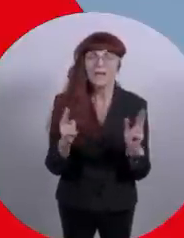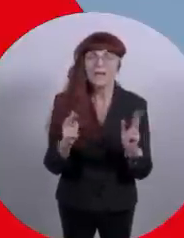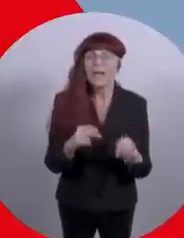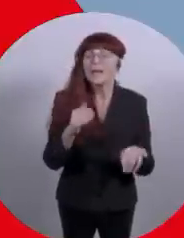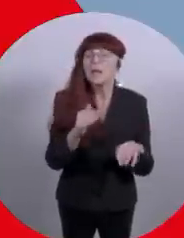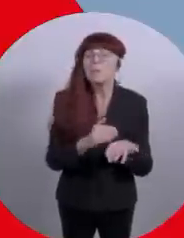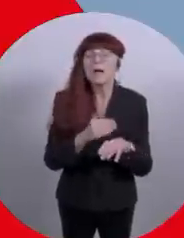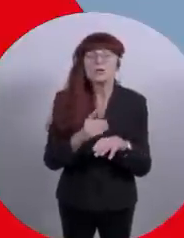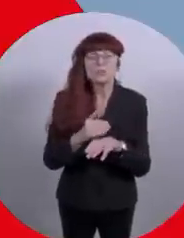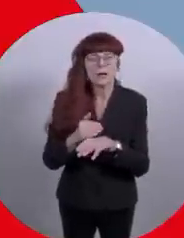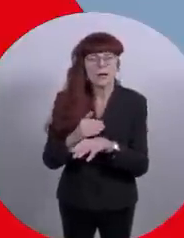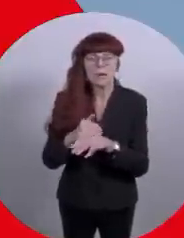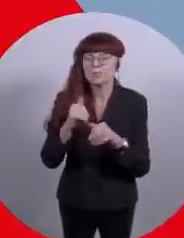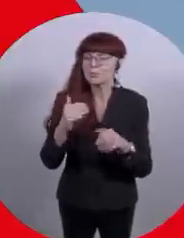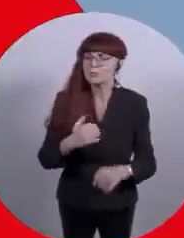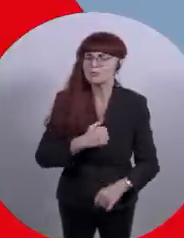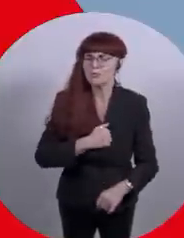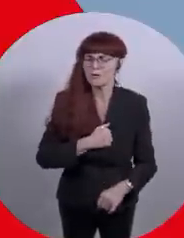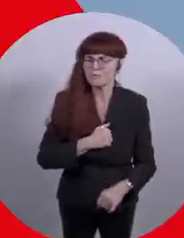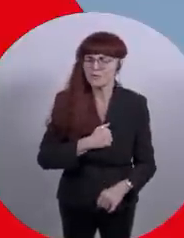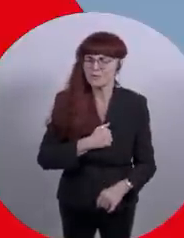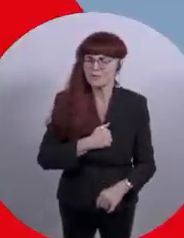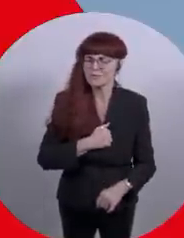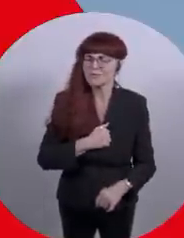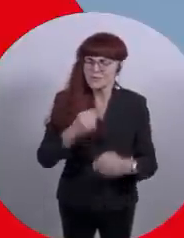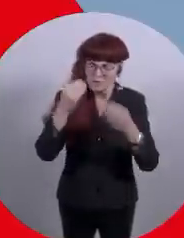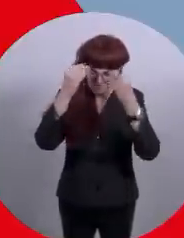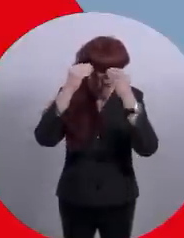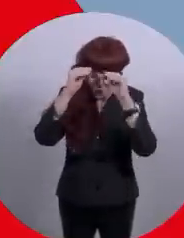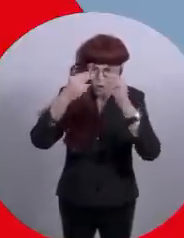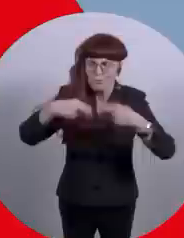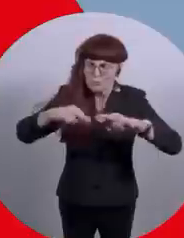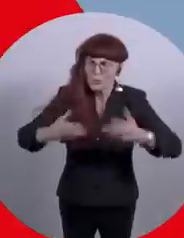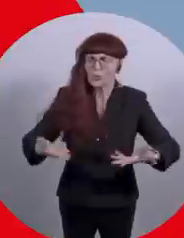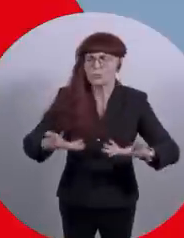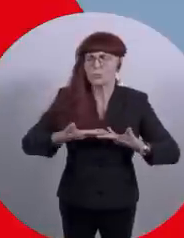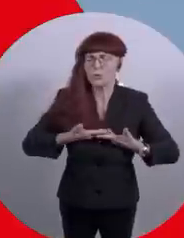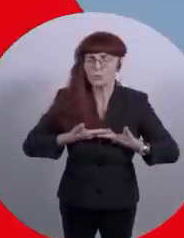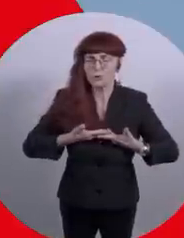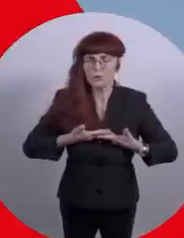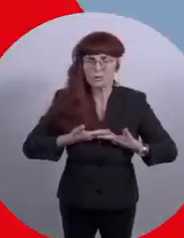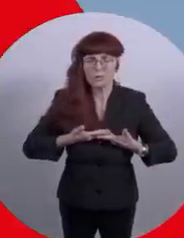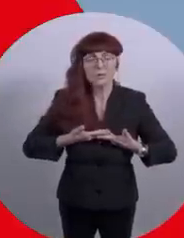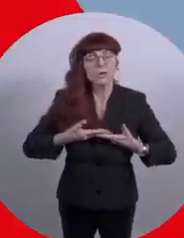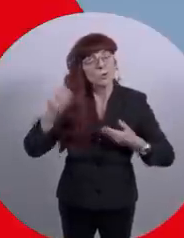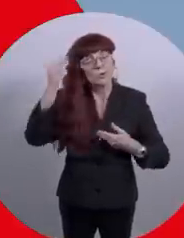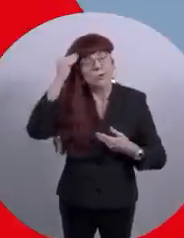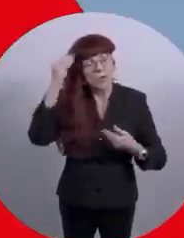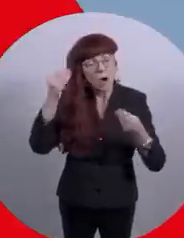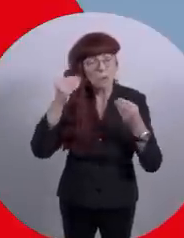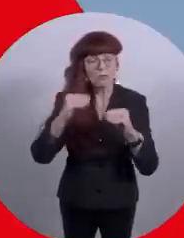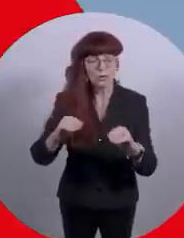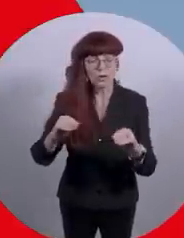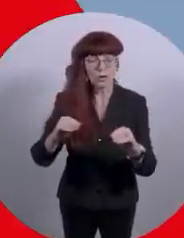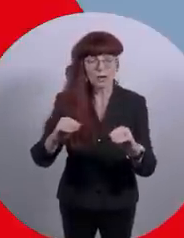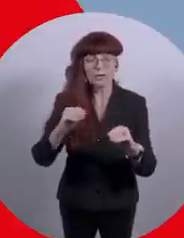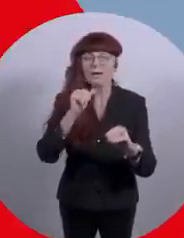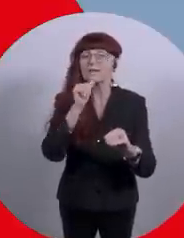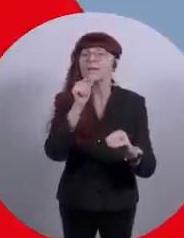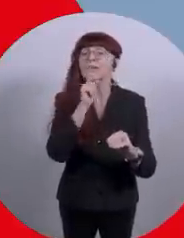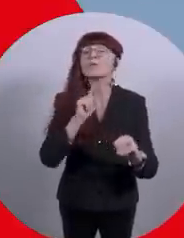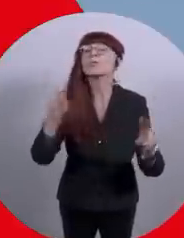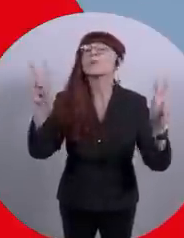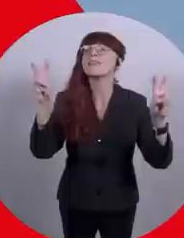schaffen müssen das Vertrauen und die Glaubwürdigkeit nicht in den Themen sondern auch die Umsetzung dass wir dafür